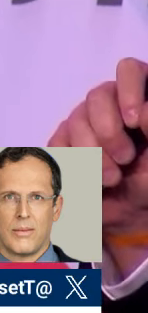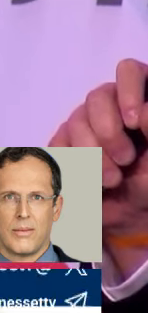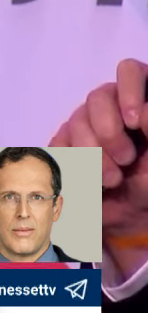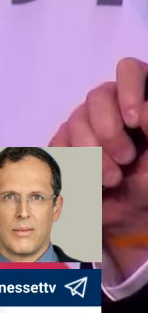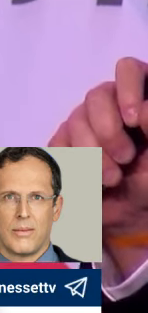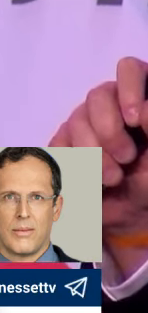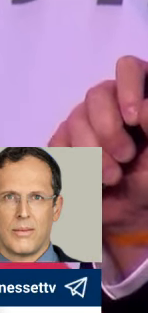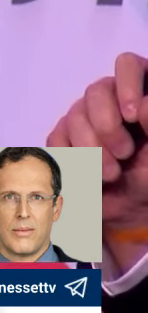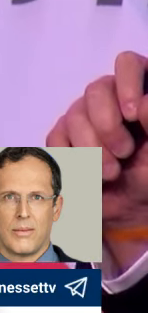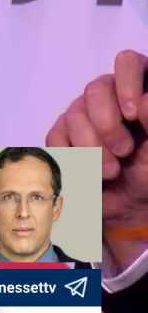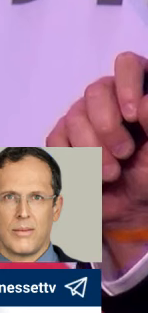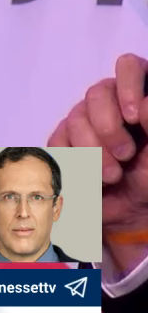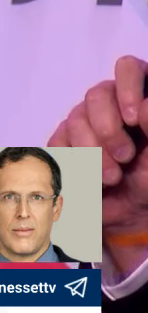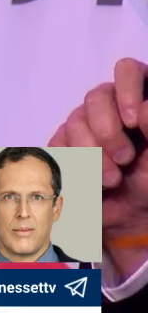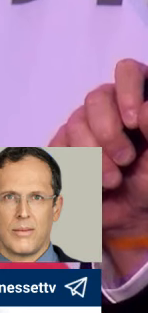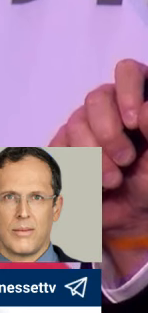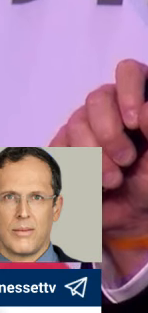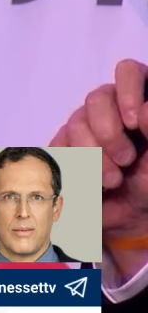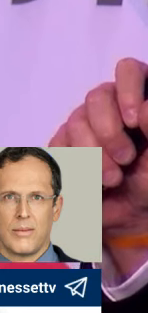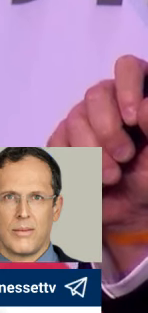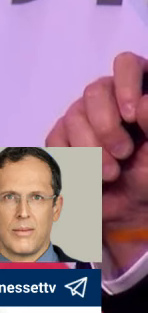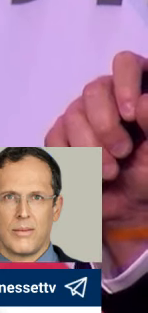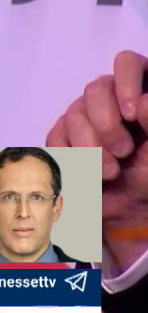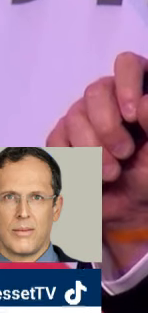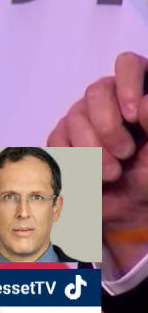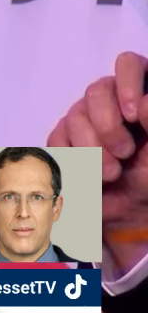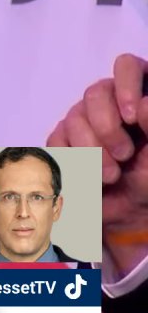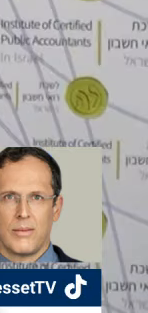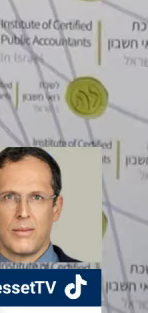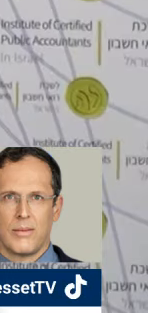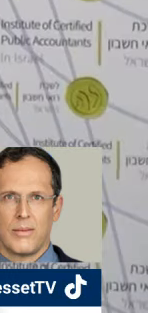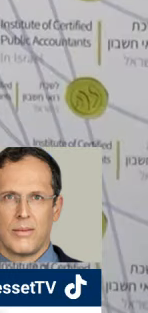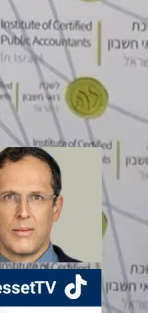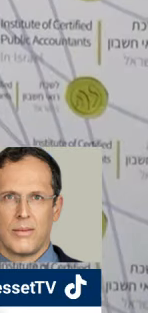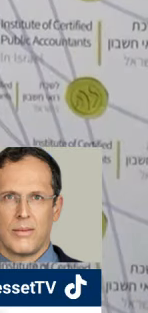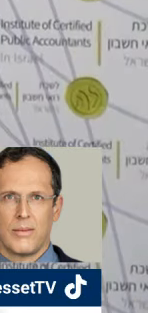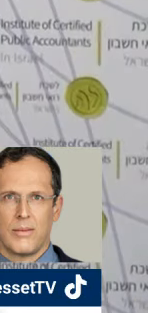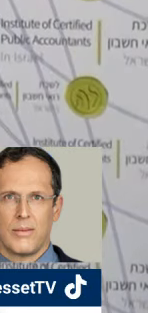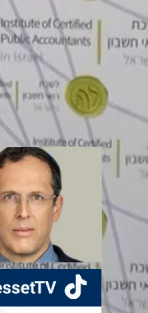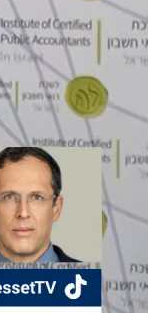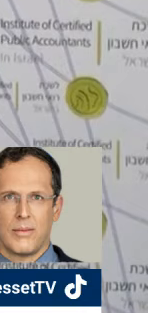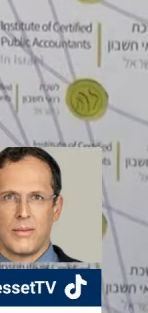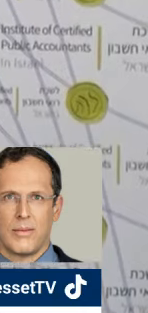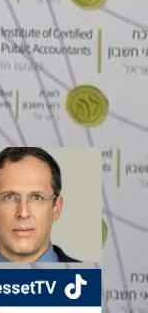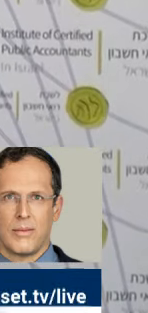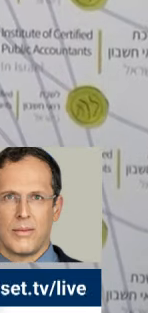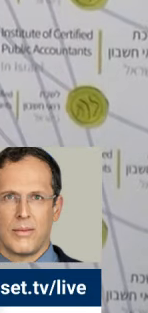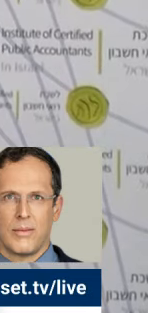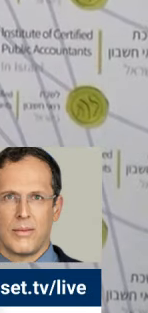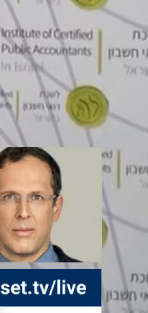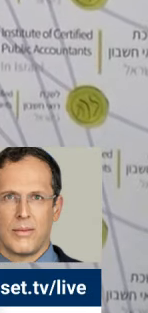והיא שההליכה למבקר המדינה מרחיקה את מה שהוא הכרח בו יקרה, בין אם נתניהו ירצה ובין